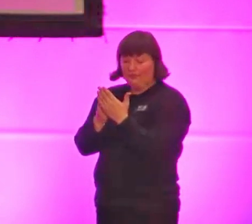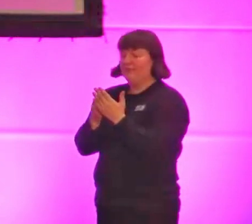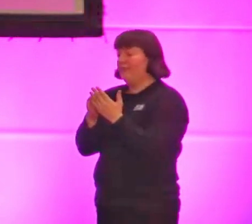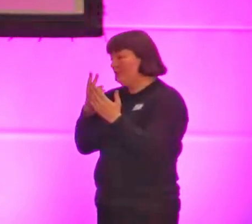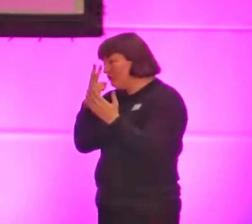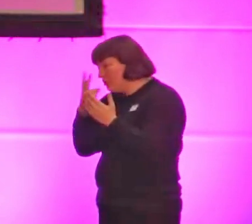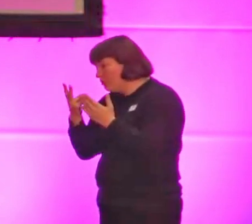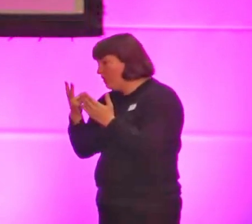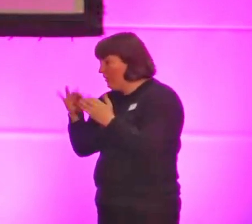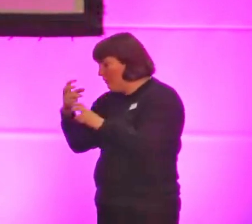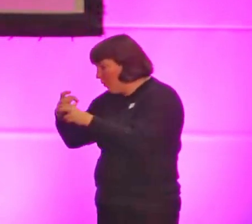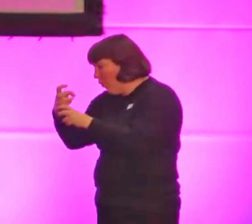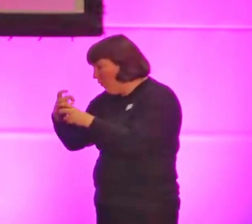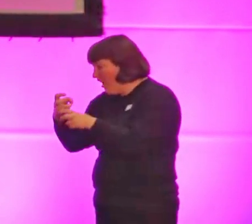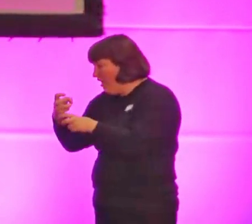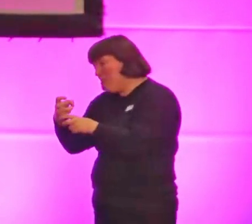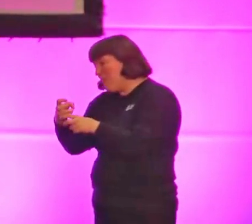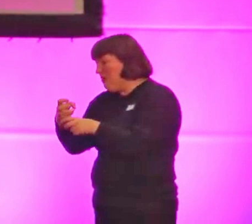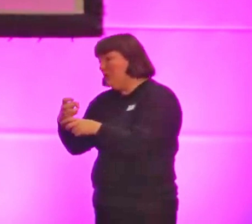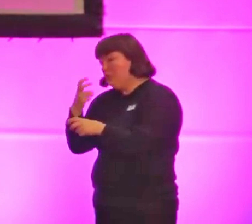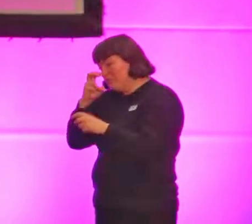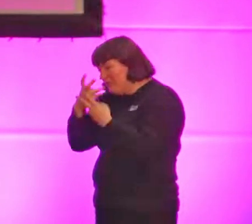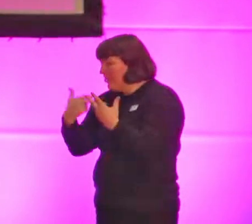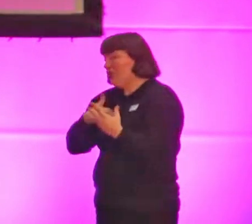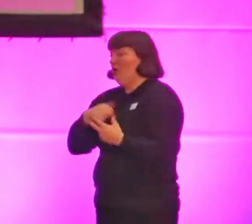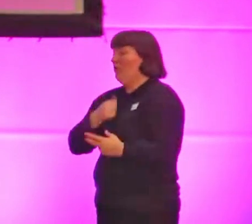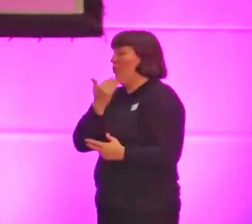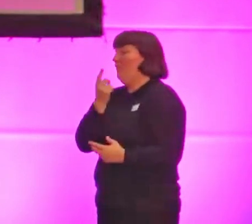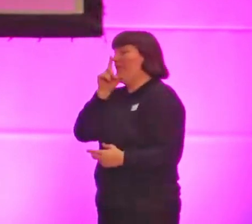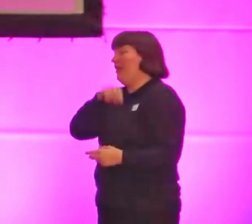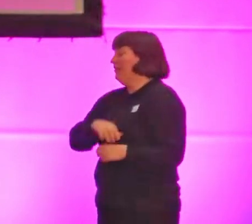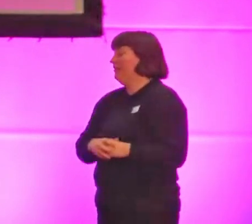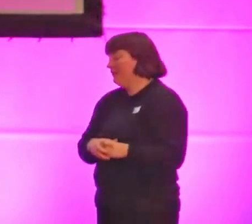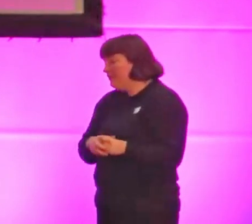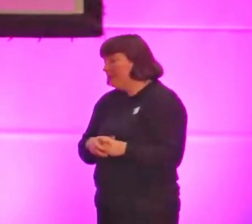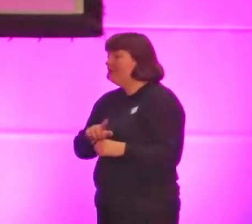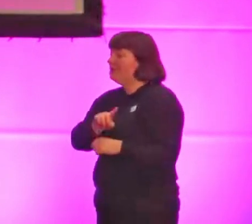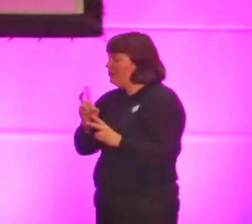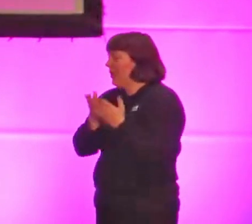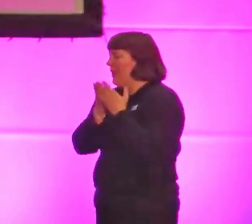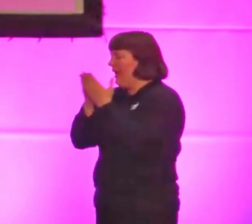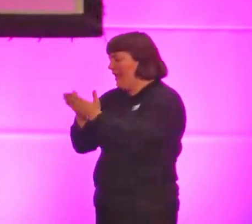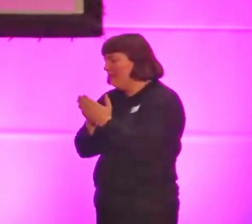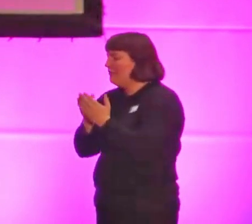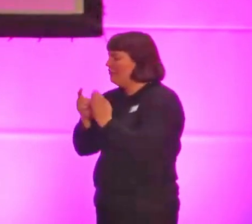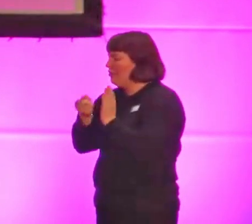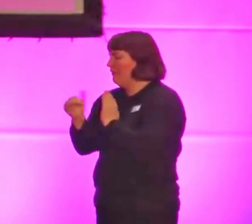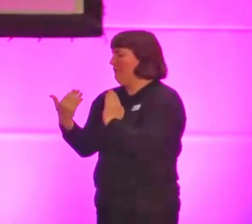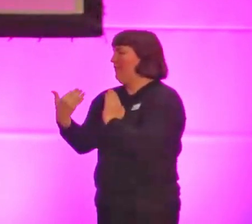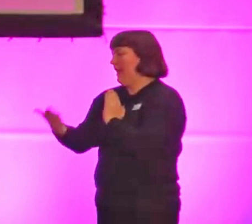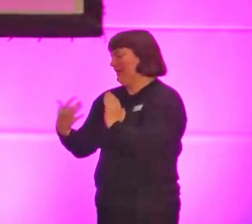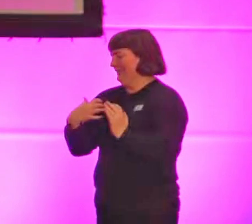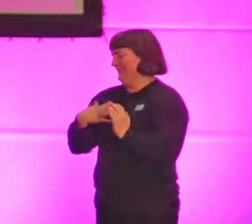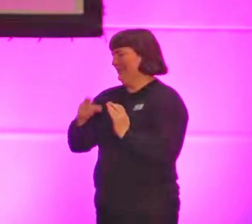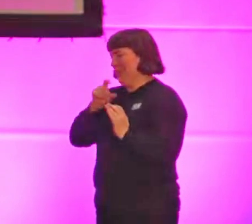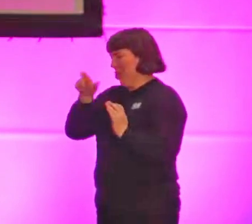deras anmälan och inte funnit att jag gjort något fel. Men sen läste jag också att de hade begärt att riksåklagaren